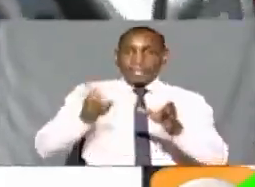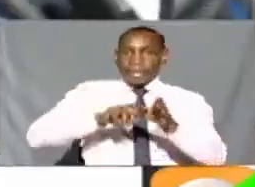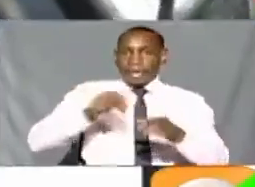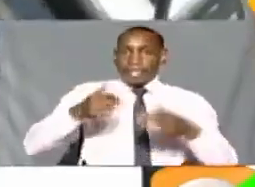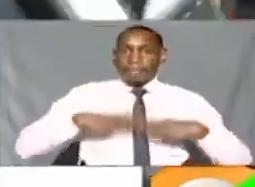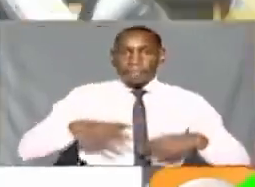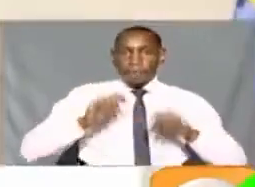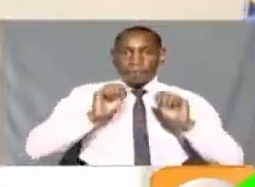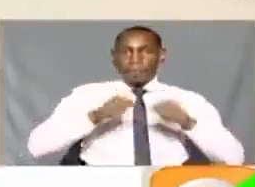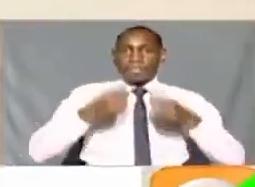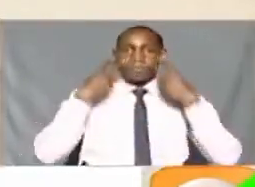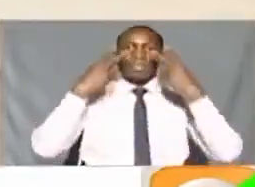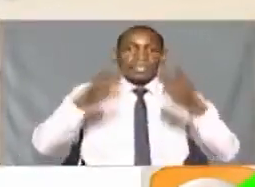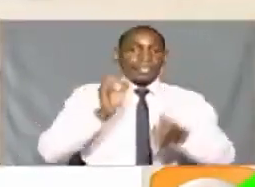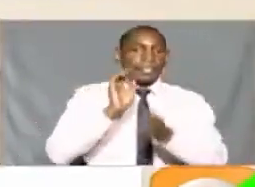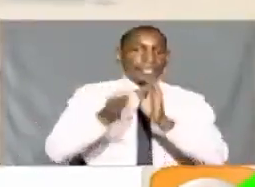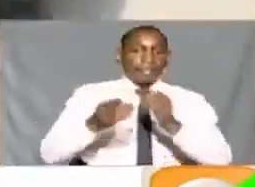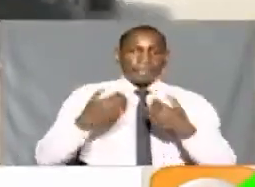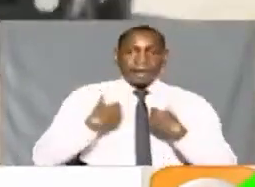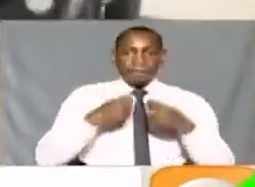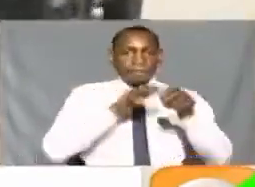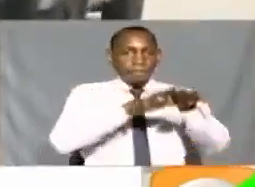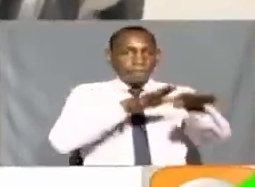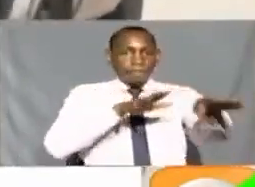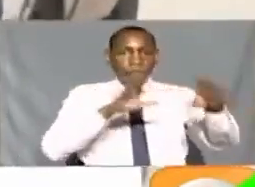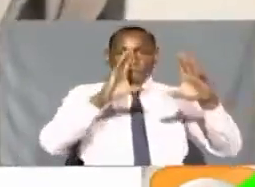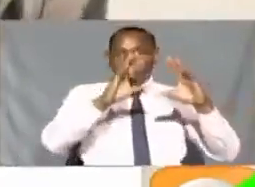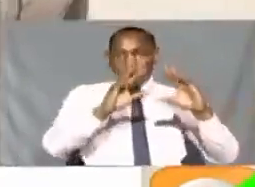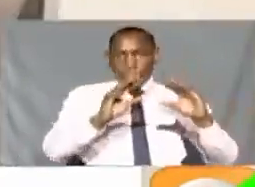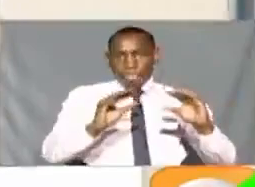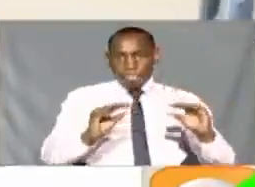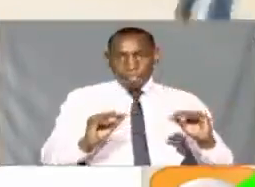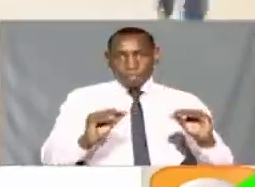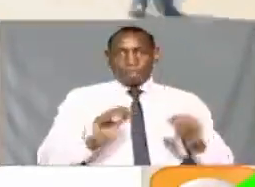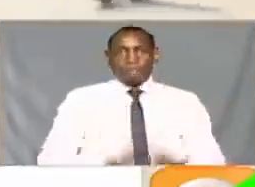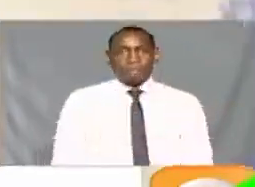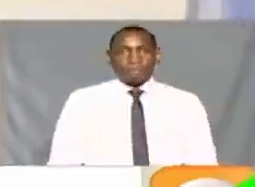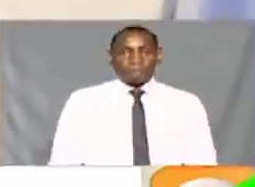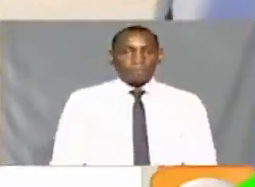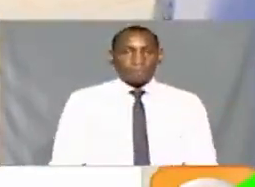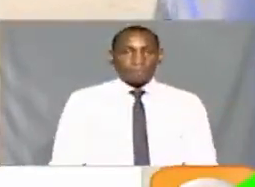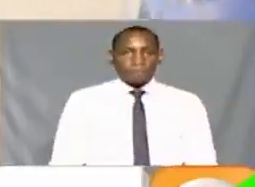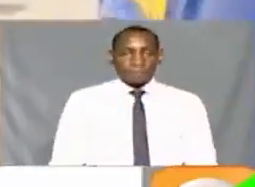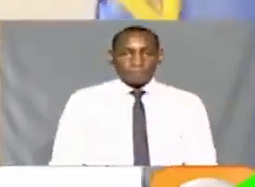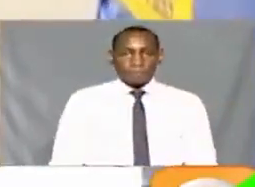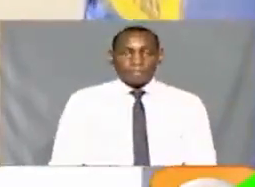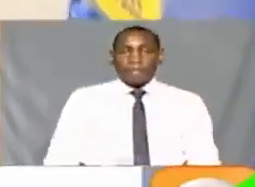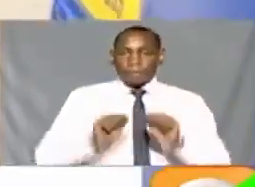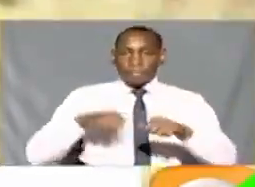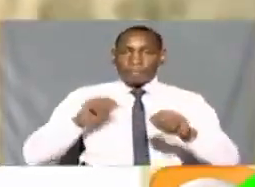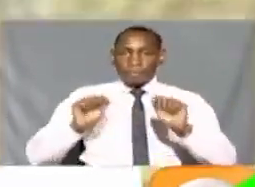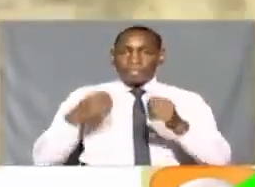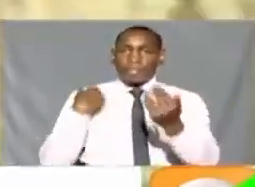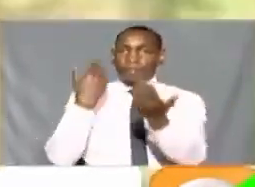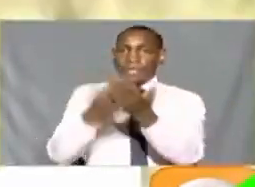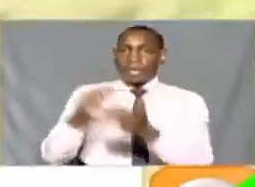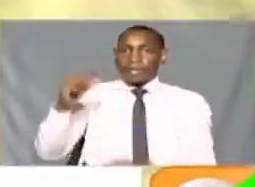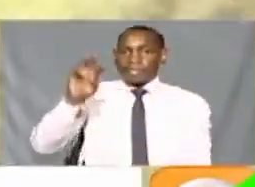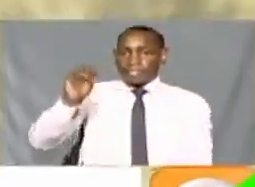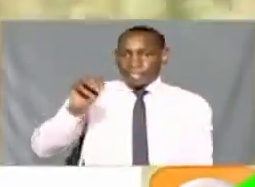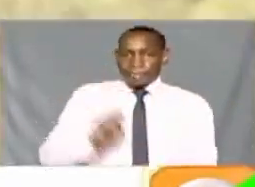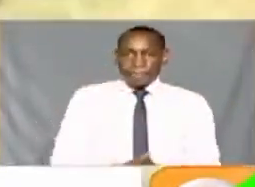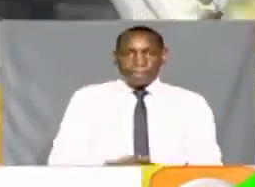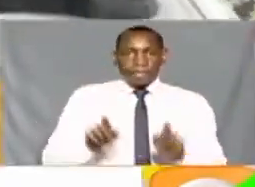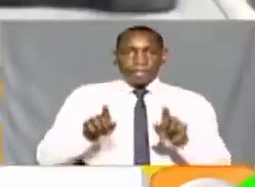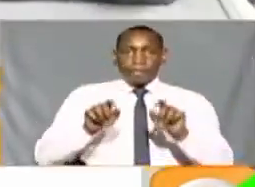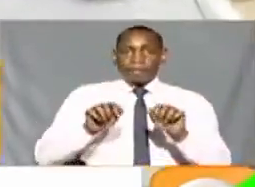sasa tuende tuone kama tukute kama msongamano umesha enda. Tunafika sasa GM. Sihi sana